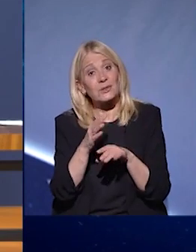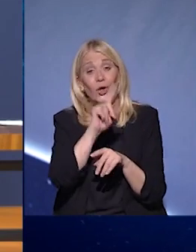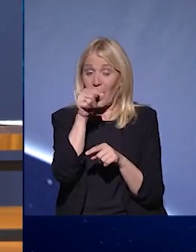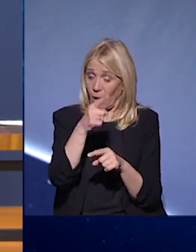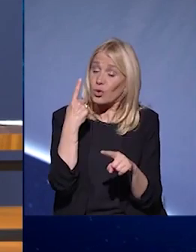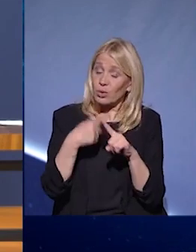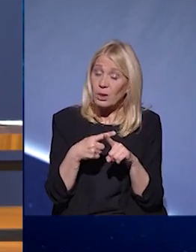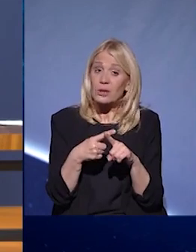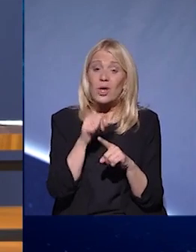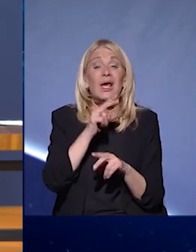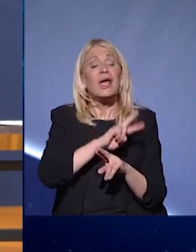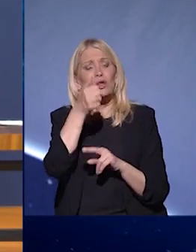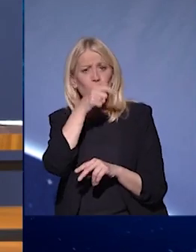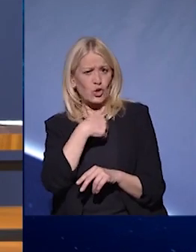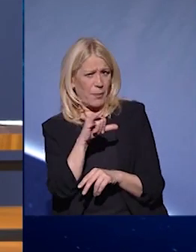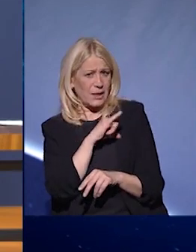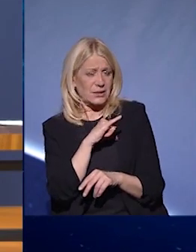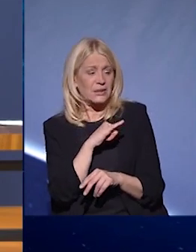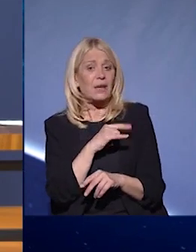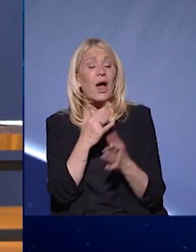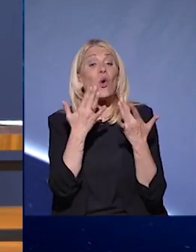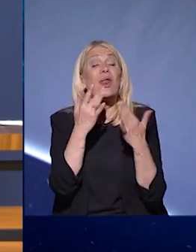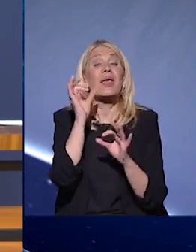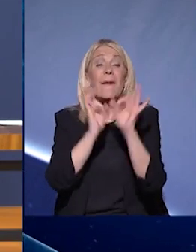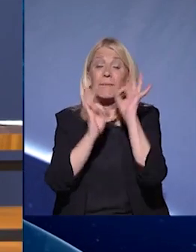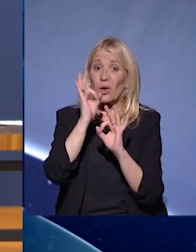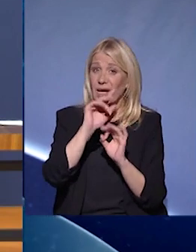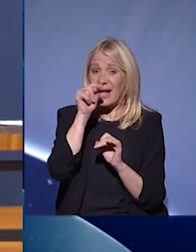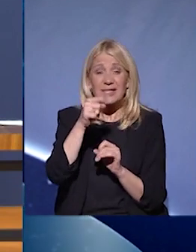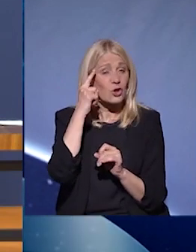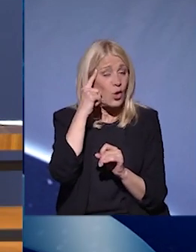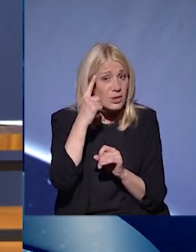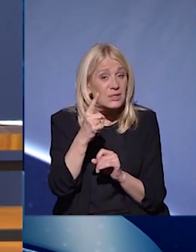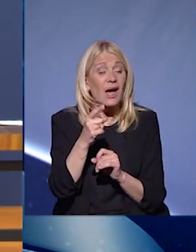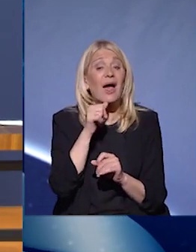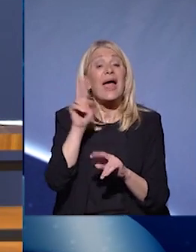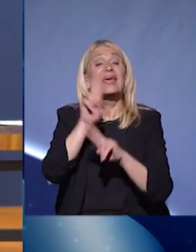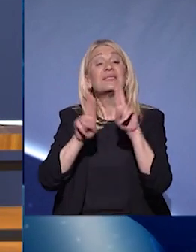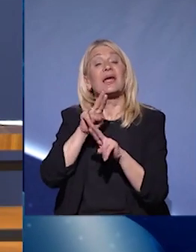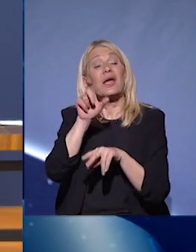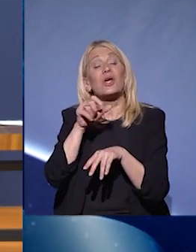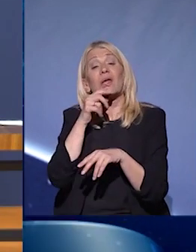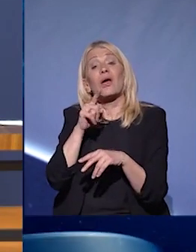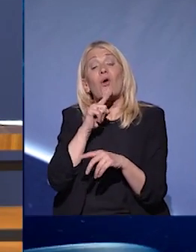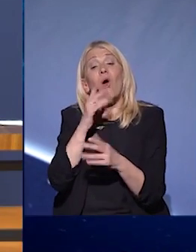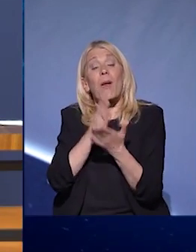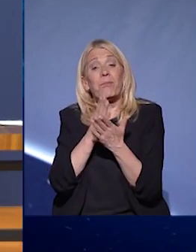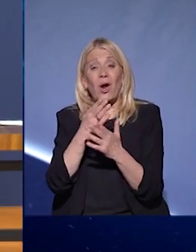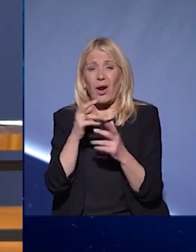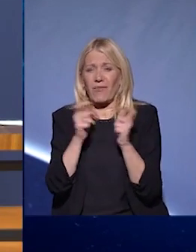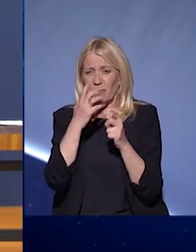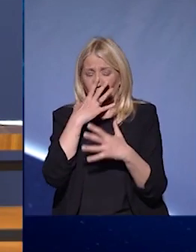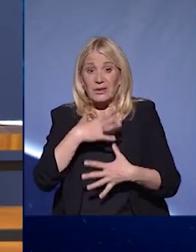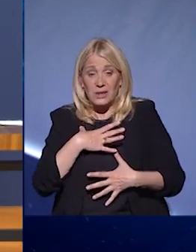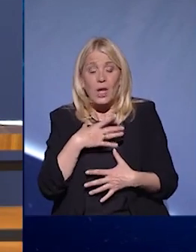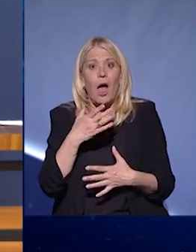to tačno. I drugo što me zanima, koliki je procenat, da li se to zna izlečenih pacijenata, odnosno onih koji su bili na respiratoru,